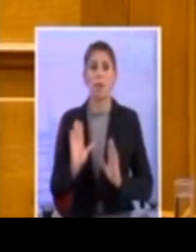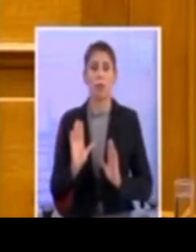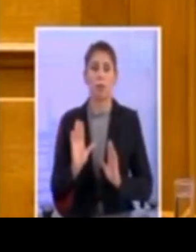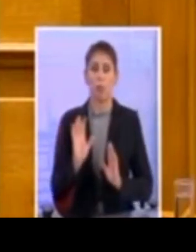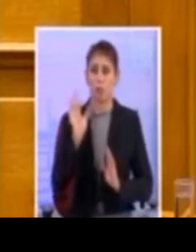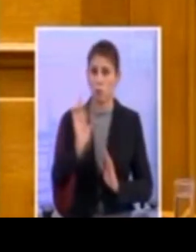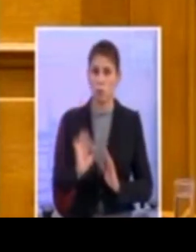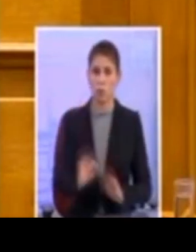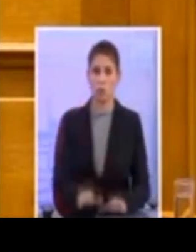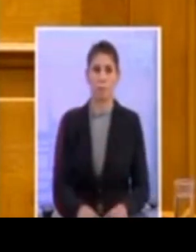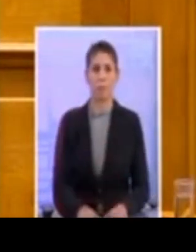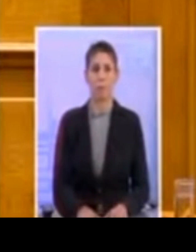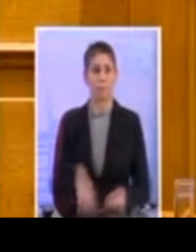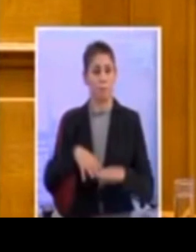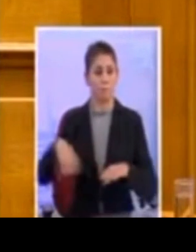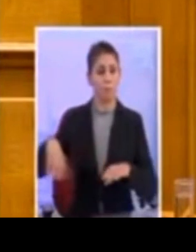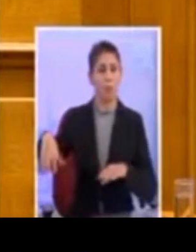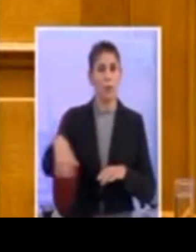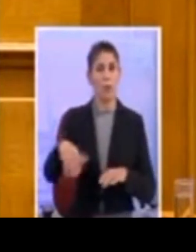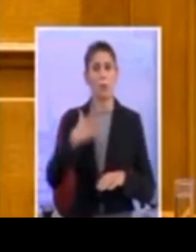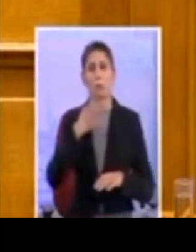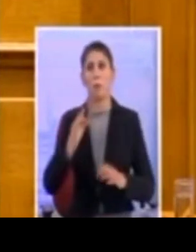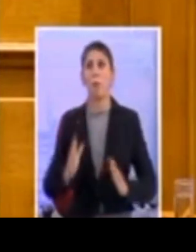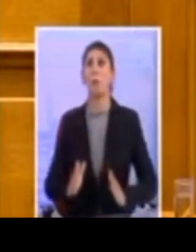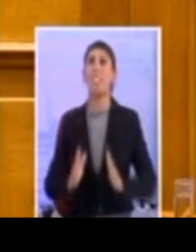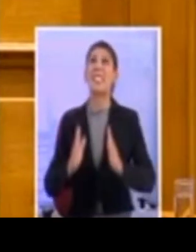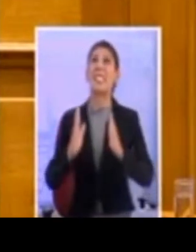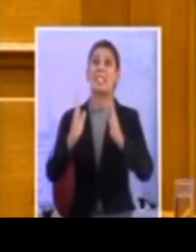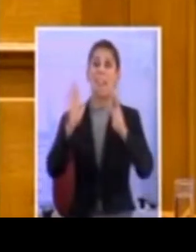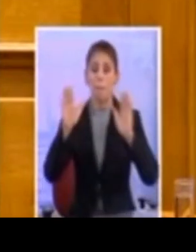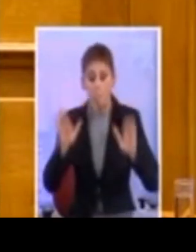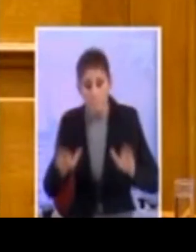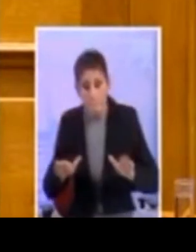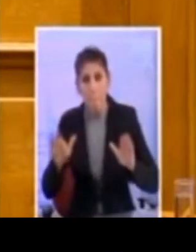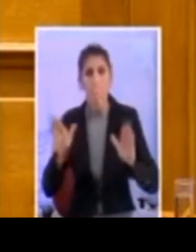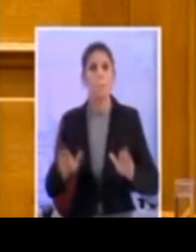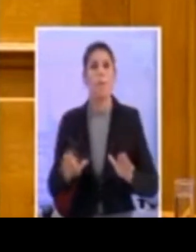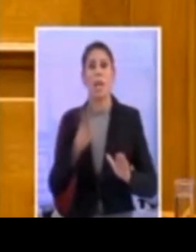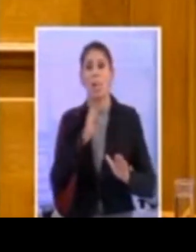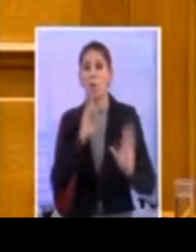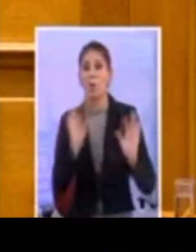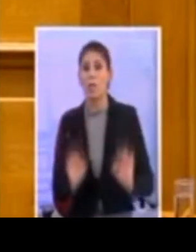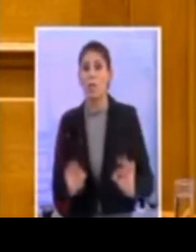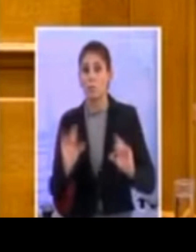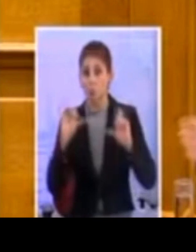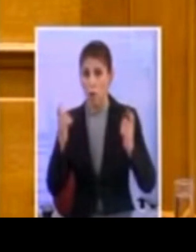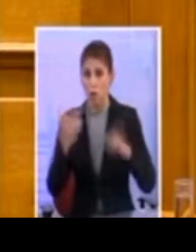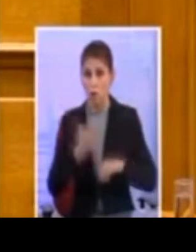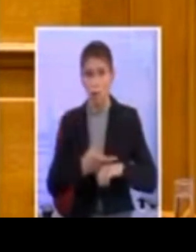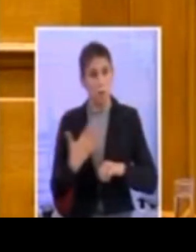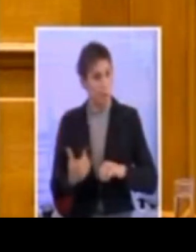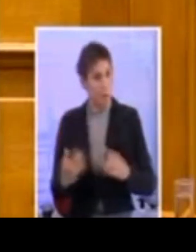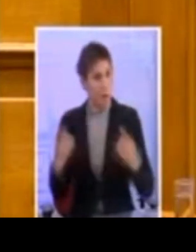προορισμένα σε τόπους λατρείας όπως τζαμιά κτλ. Όπως ακριβώς είναι στη ρύθμιση του Αγίου Όρους που τη χάνει